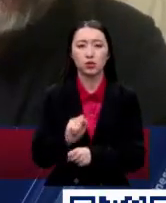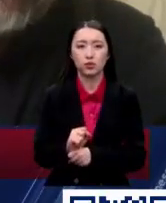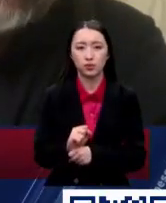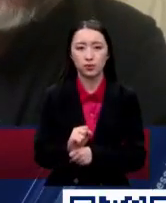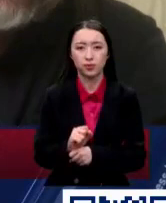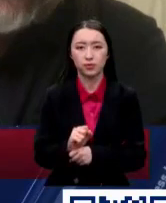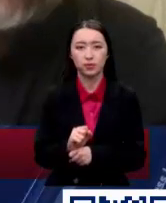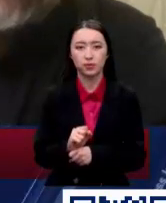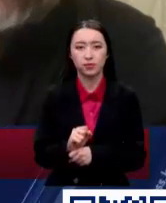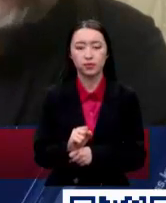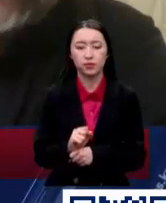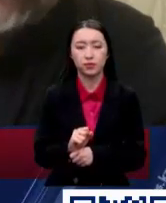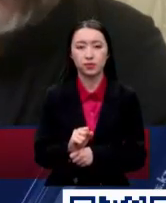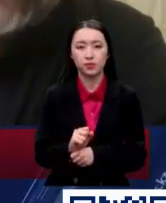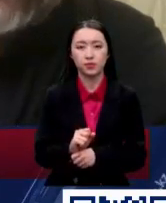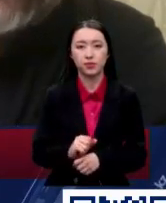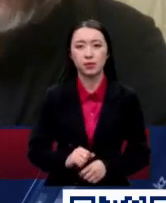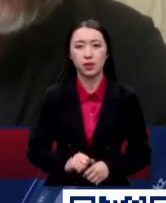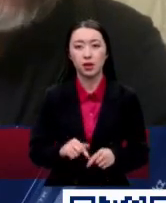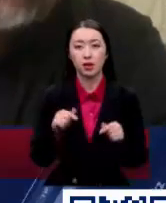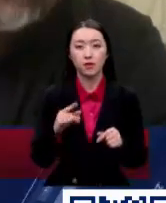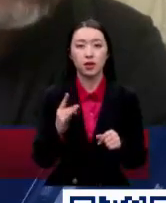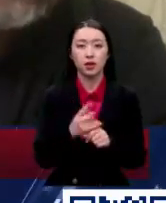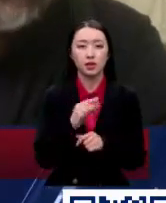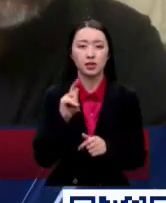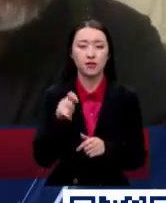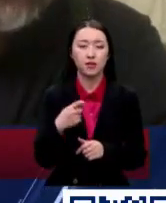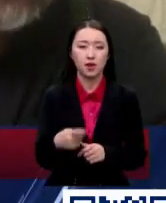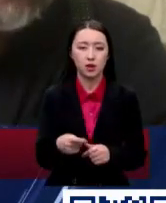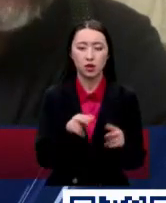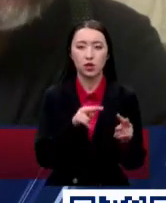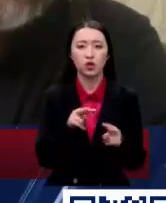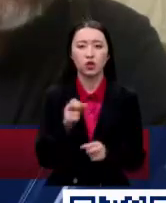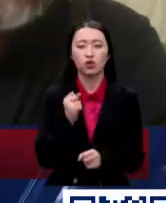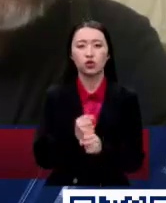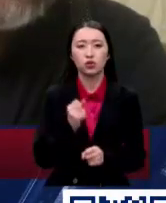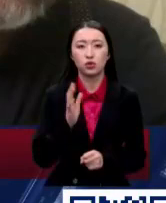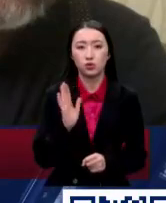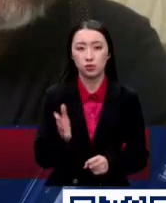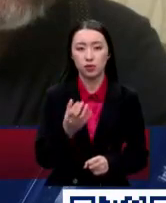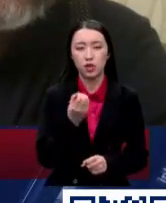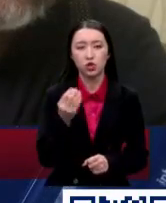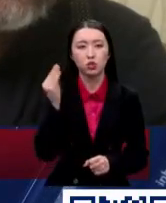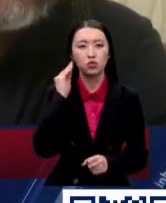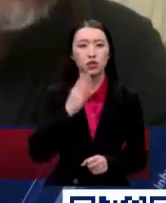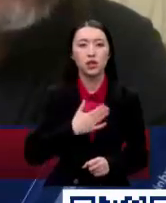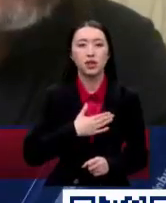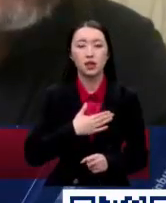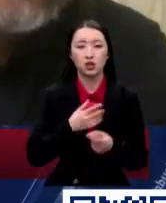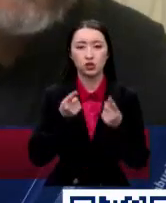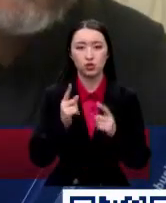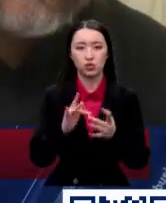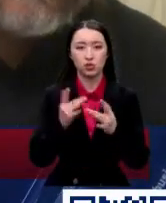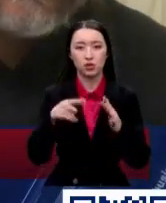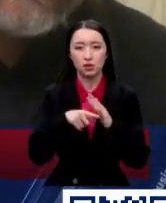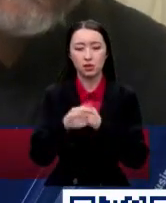Да, в, этот раз из-за войны, возможно, контроль будет более жестким. Ну и тем более, учитывая наши цифровые реалии, наверное,